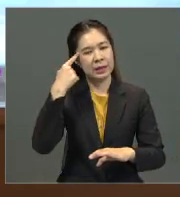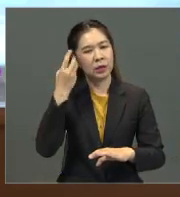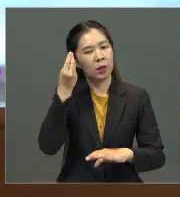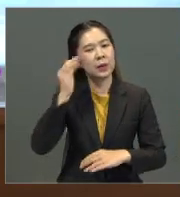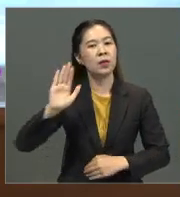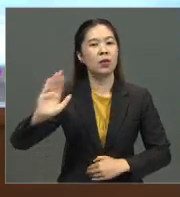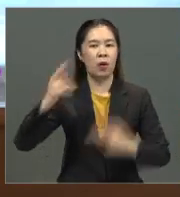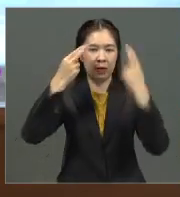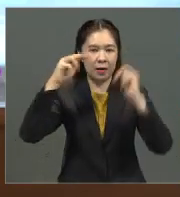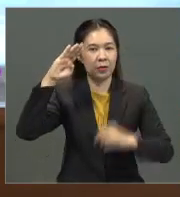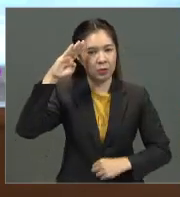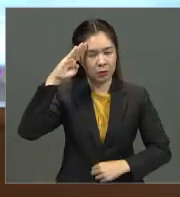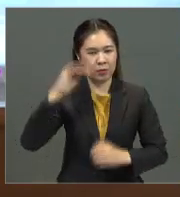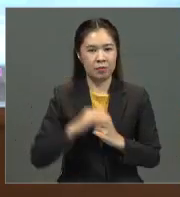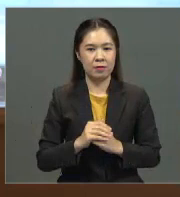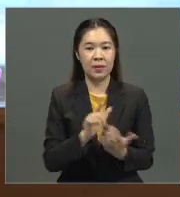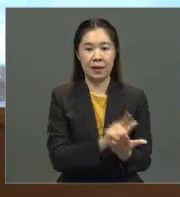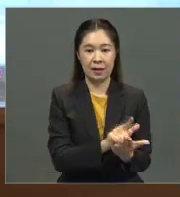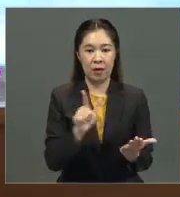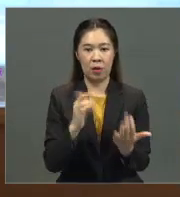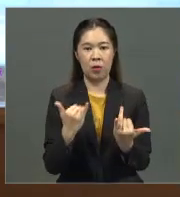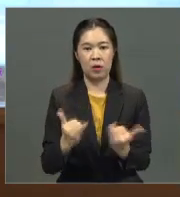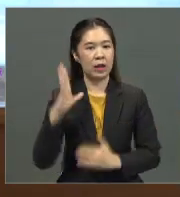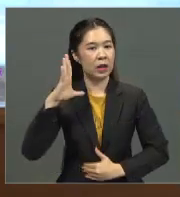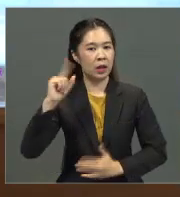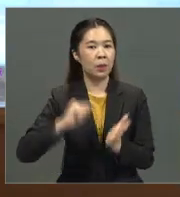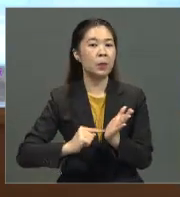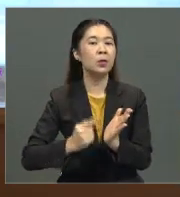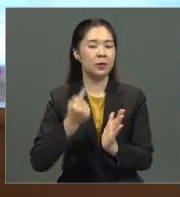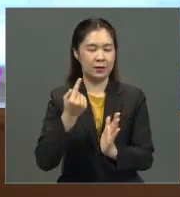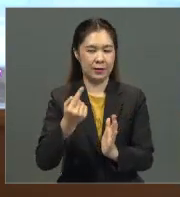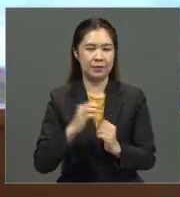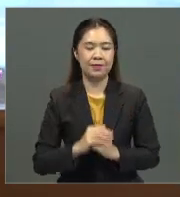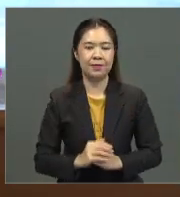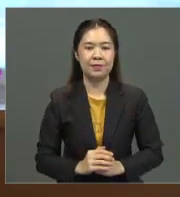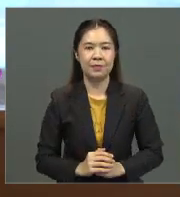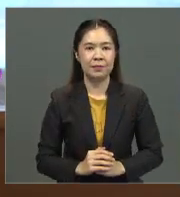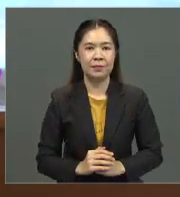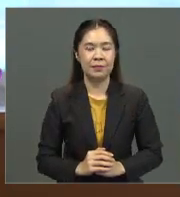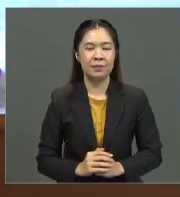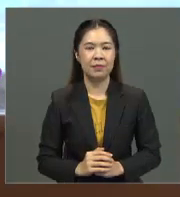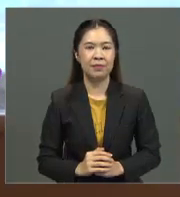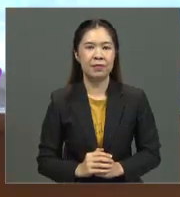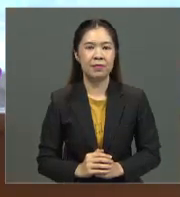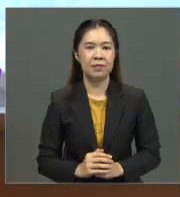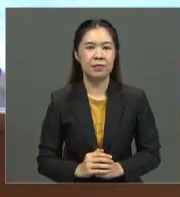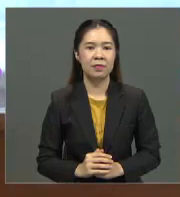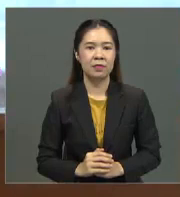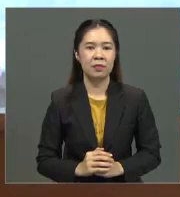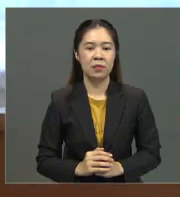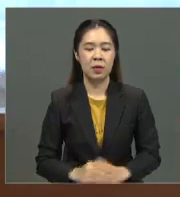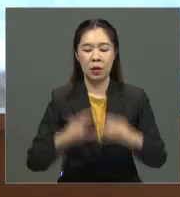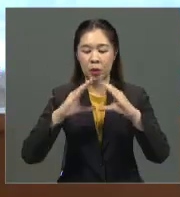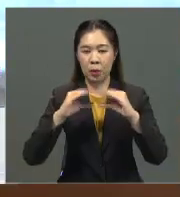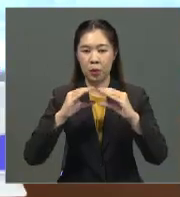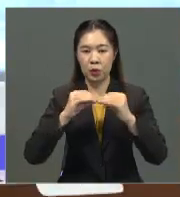ของนายกนะครับซึ่งการลาออกจะมีผลในวันพรุ่งนี้นะครับลองไปฟังเสียงคุณสุวัฒน์ครับ ฉะนั้นในที่ประชุมพรร